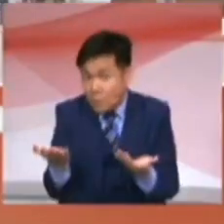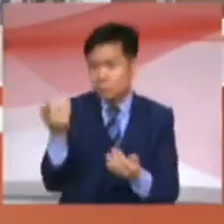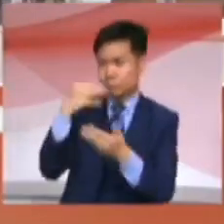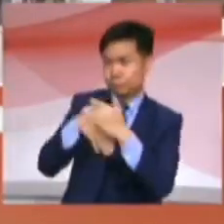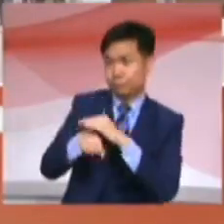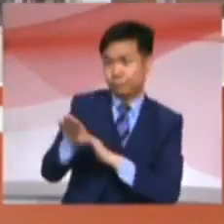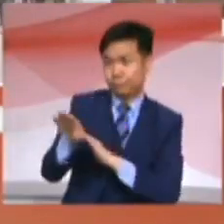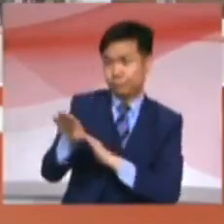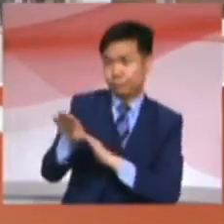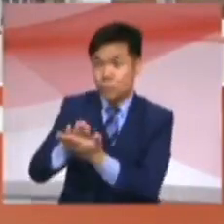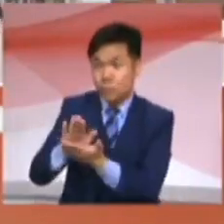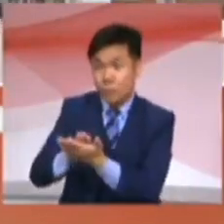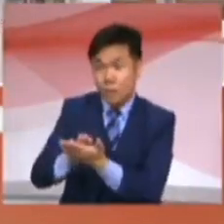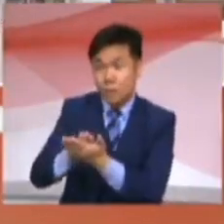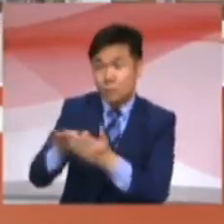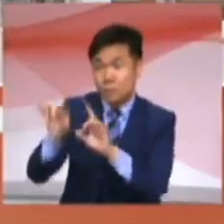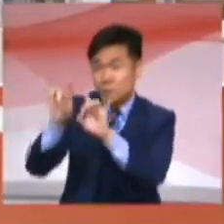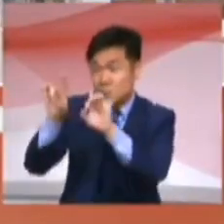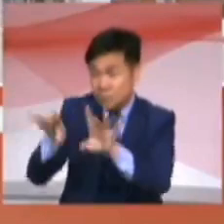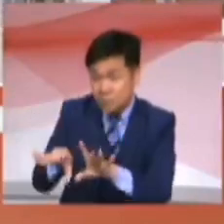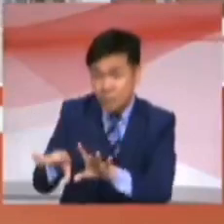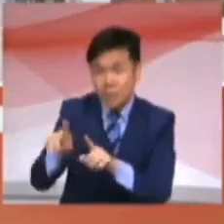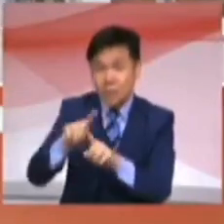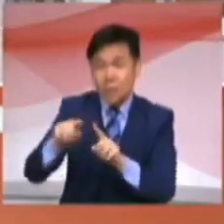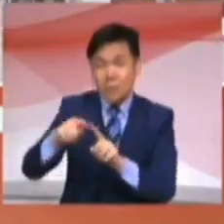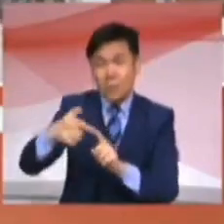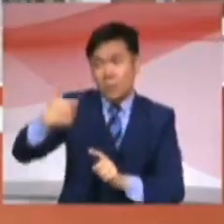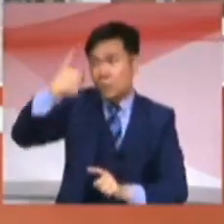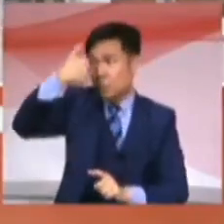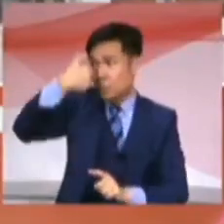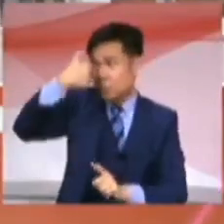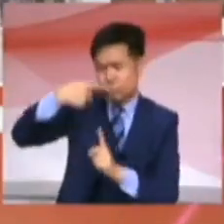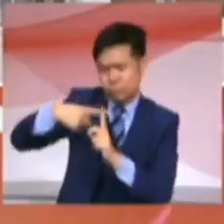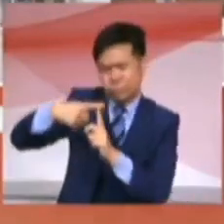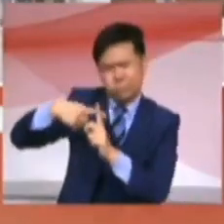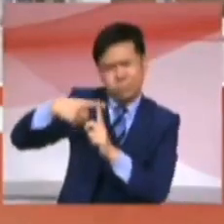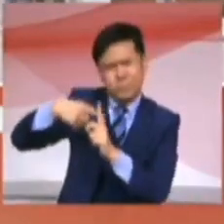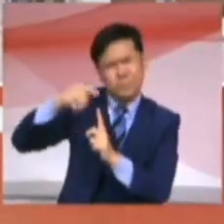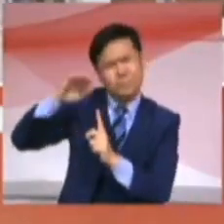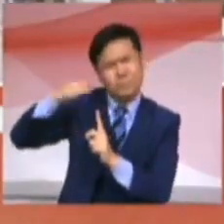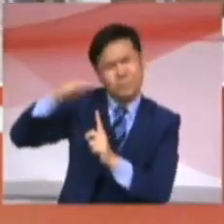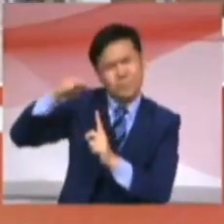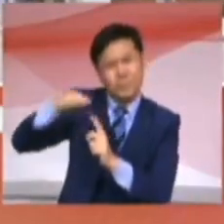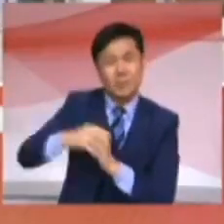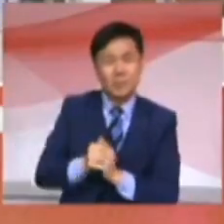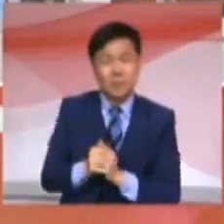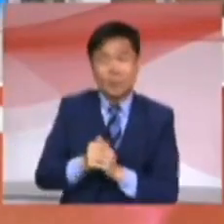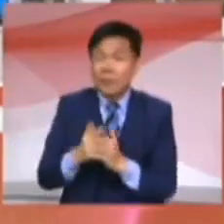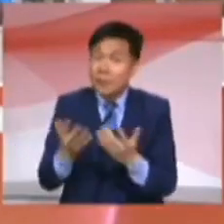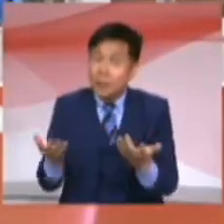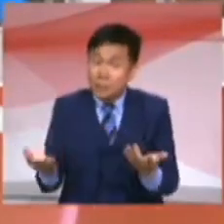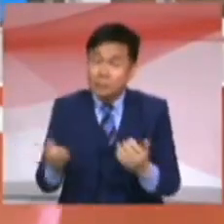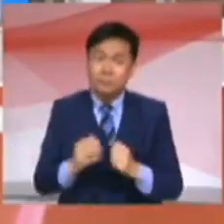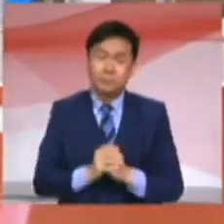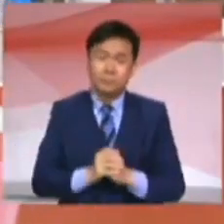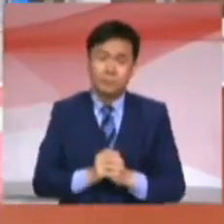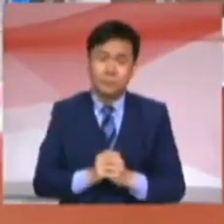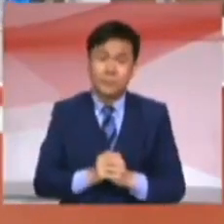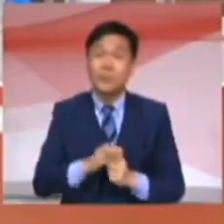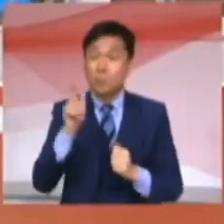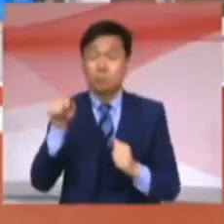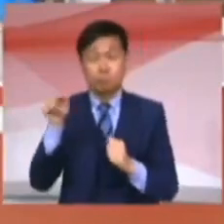di sekolah, namun suhu badannya tidak begitu tinggi. Jadi sebagai langkah